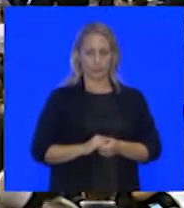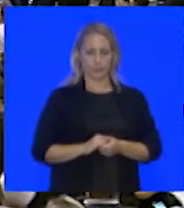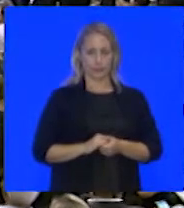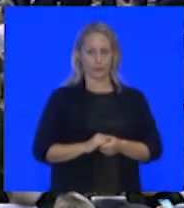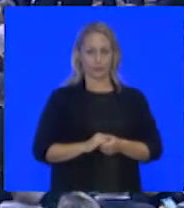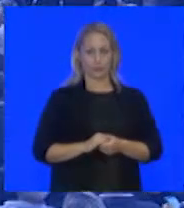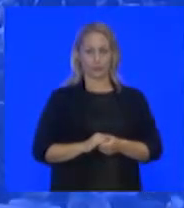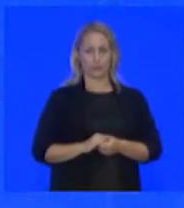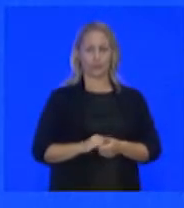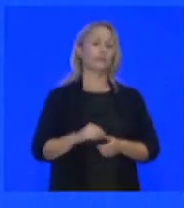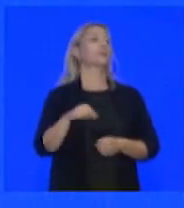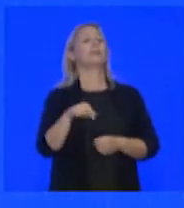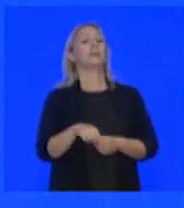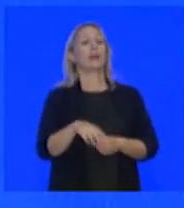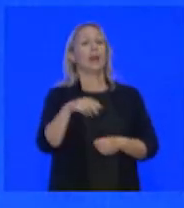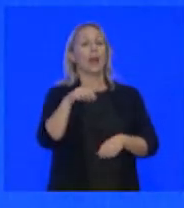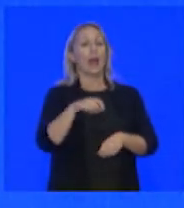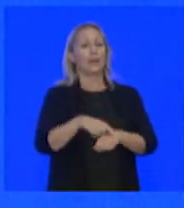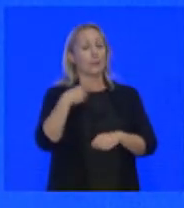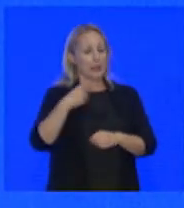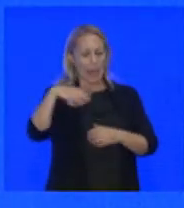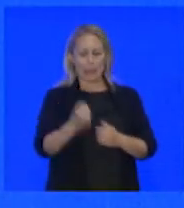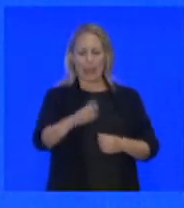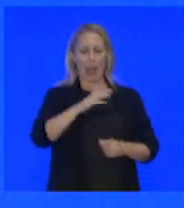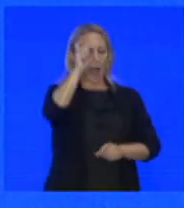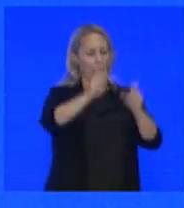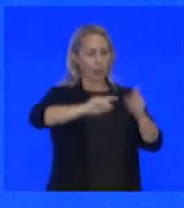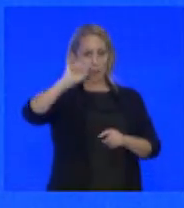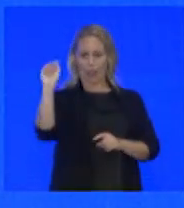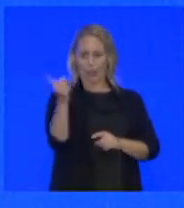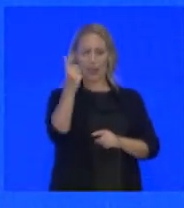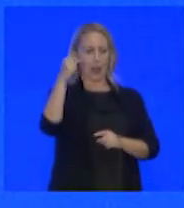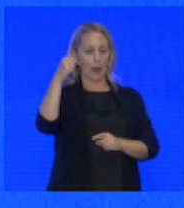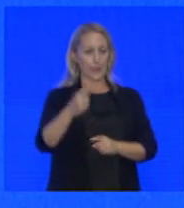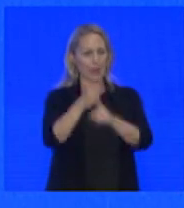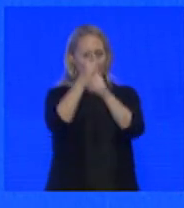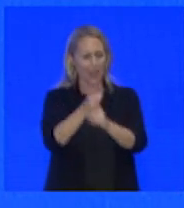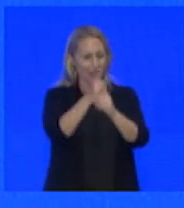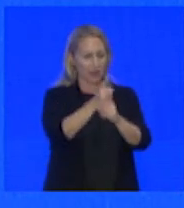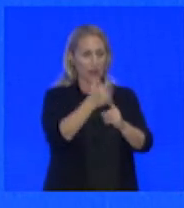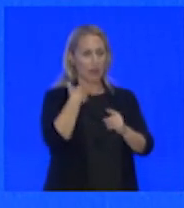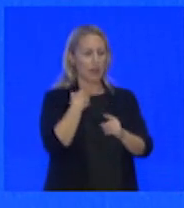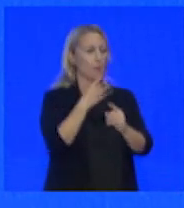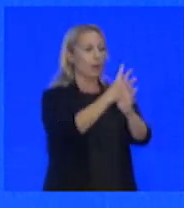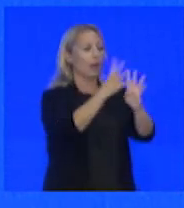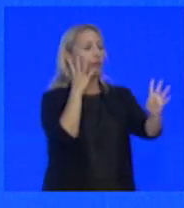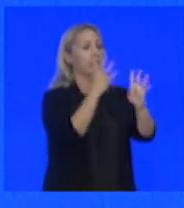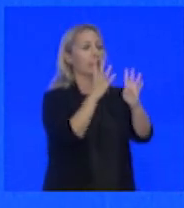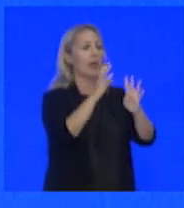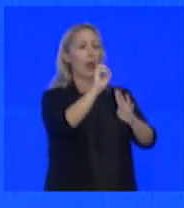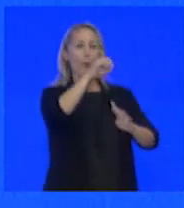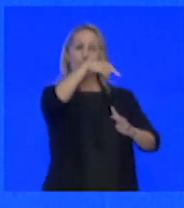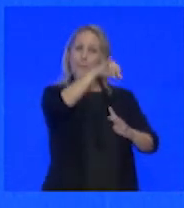Έτσι, οι καρκινοπαθείς ασθενείς που κάνουν εκεί τις θεραπείες τους δεν χρειάζεται να τελεπορούνται πλέον στις ουρές των φαρμακείων του ΕΟΠΗ και σε